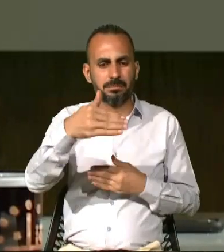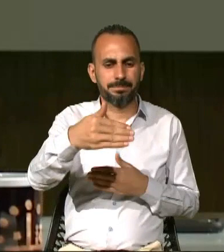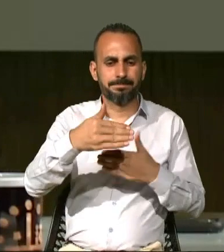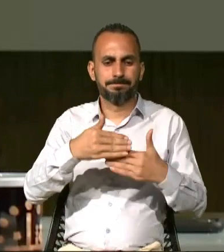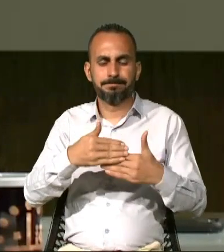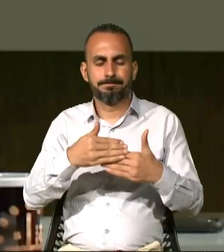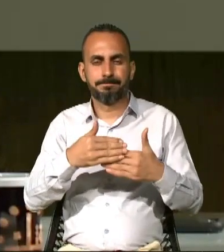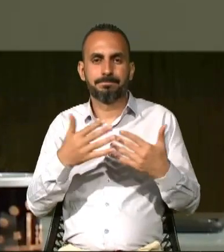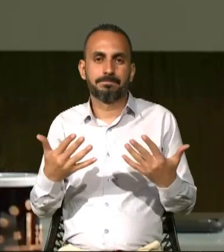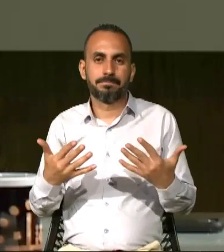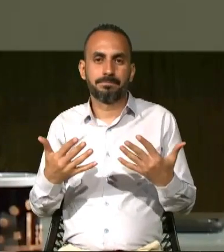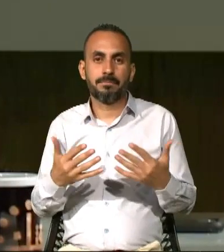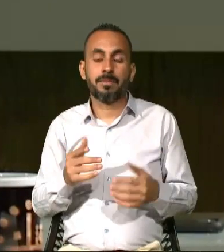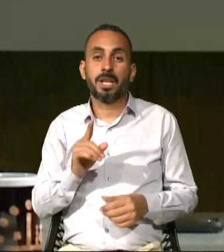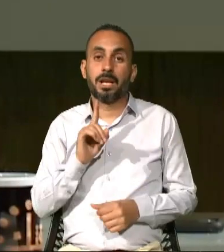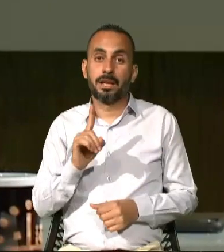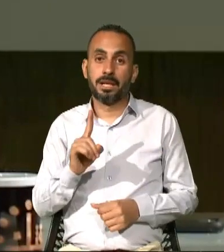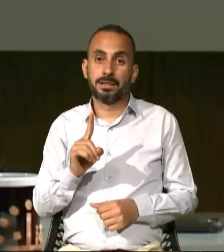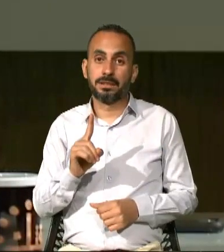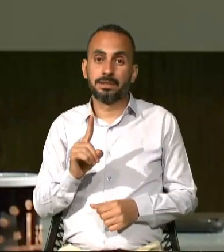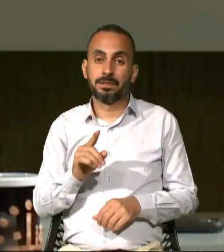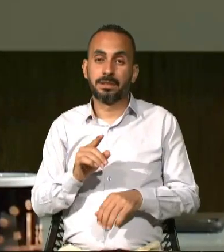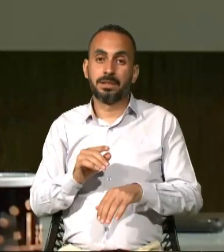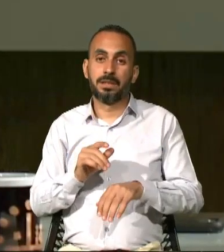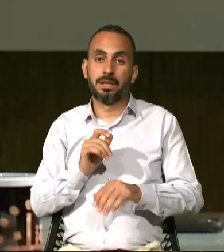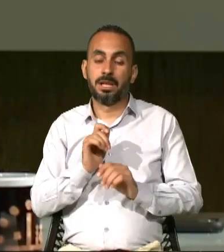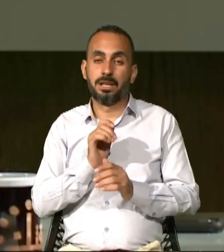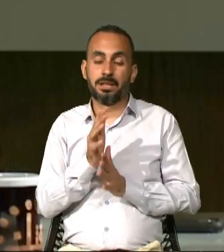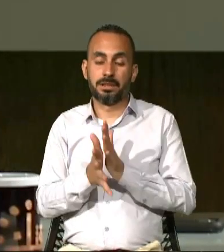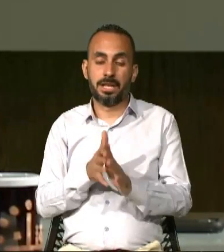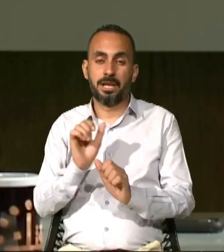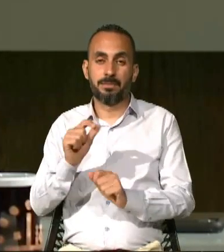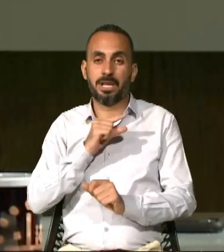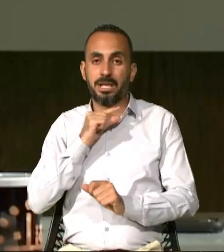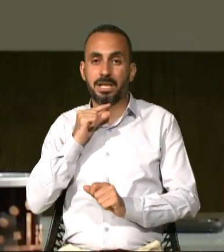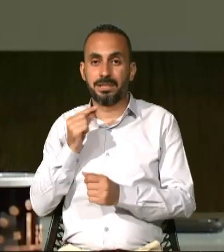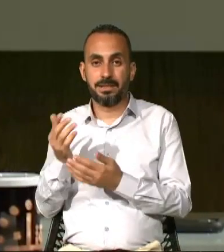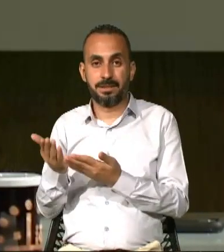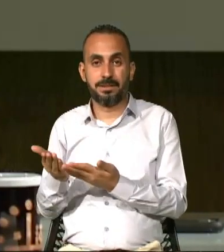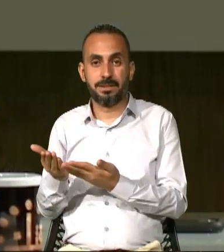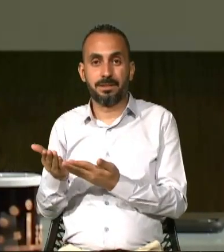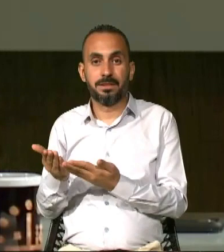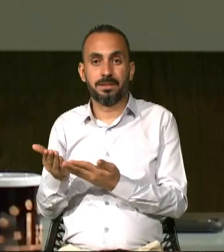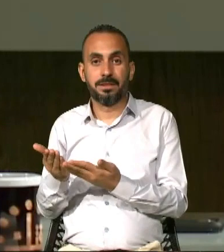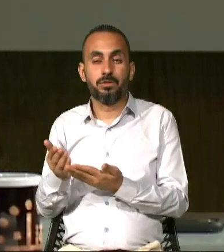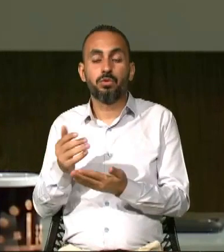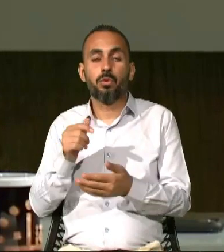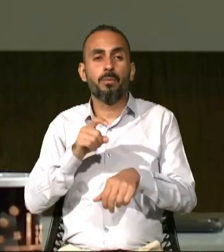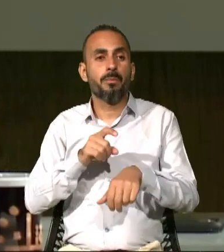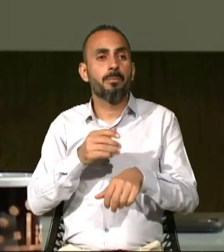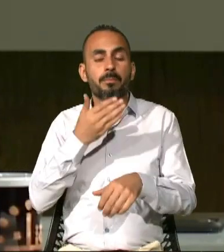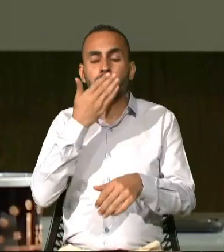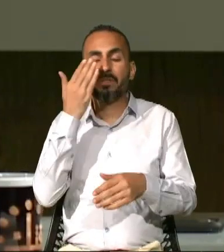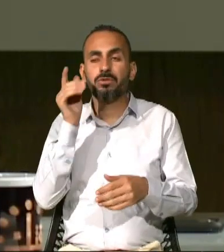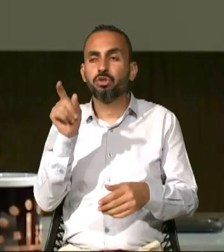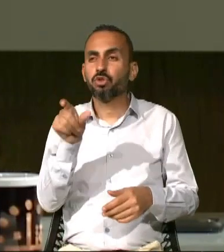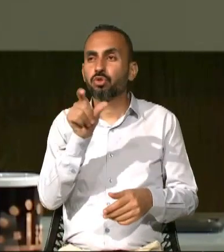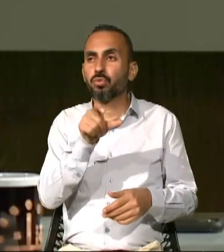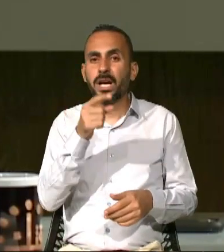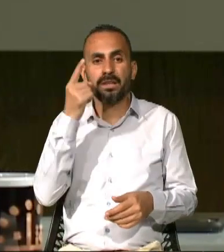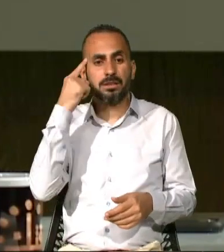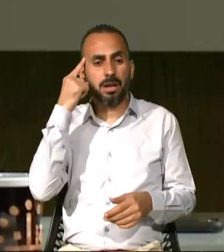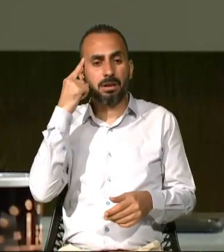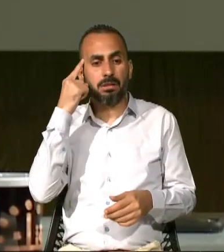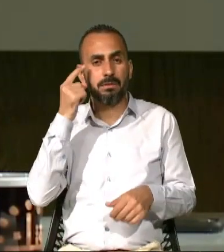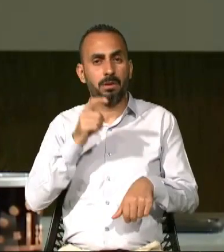بعدت، لكن اجابه نموذجيه قالها القسيس جرجس النهارده، ان ما حدش يعرف وقت مجيء الرب بالظبط